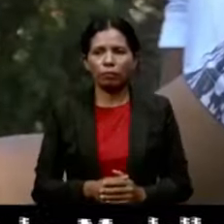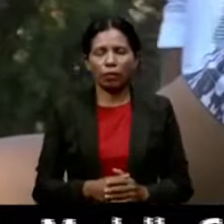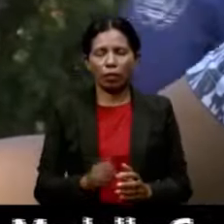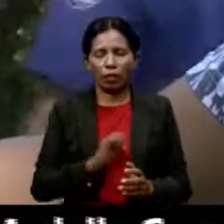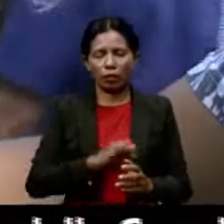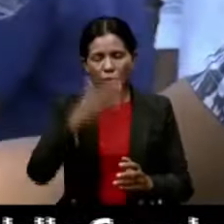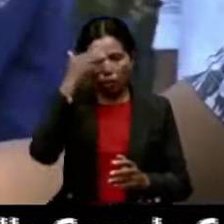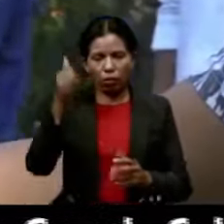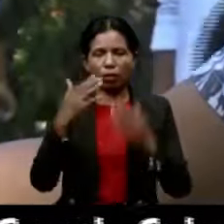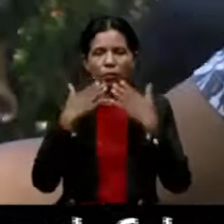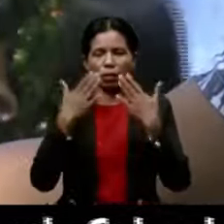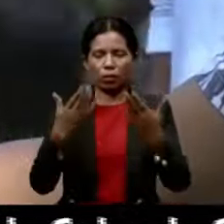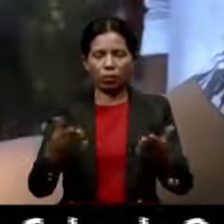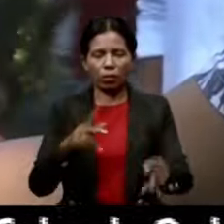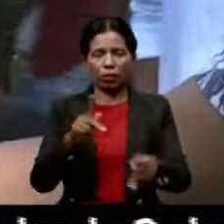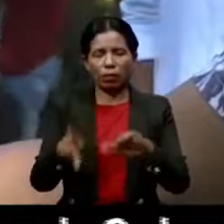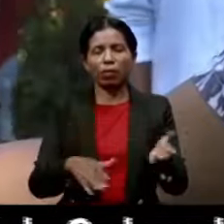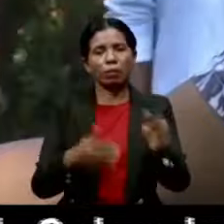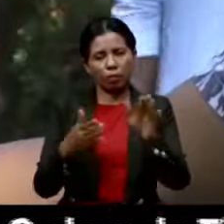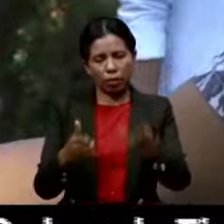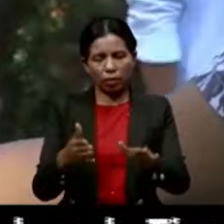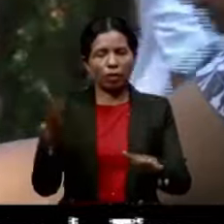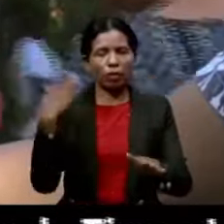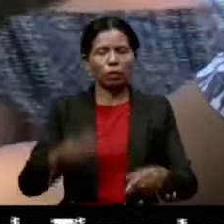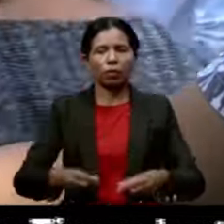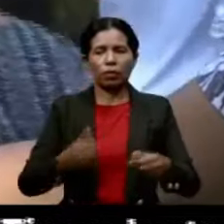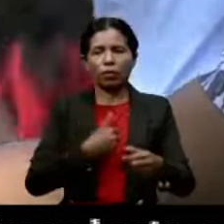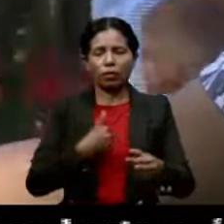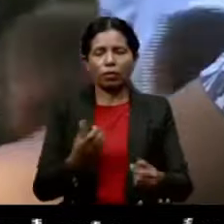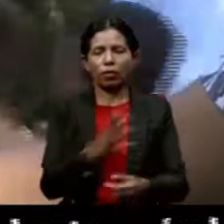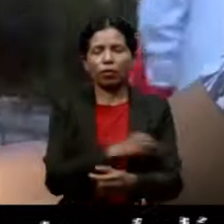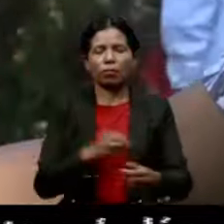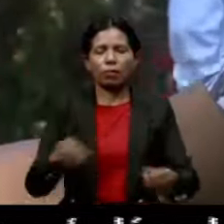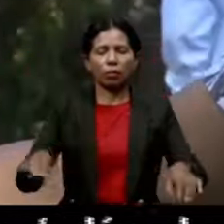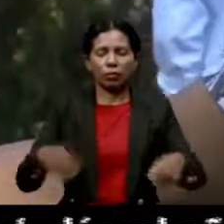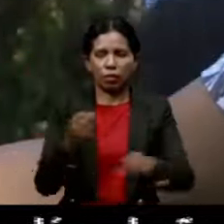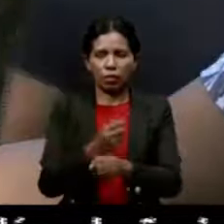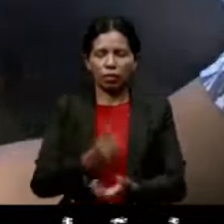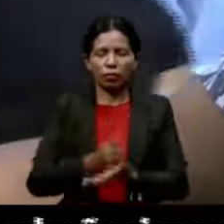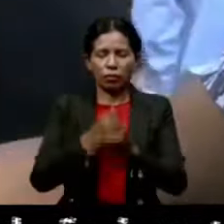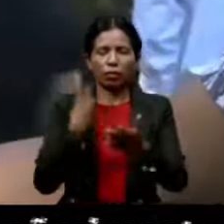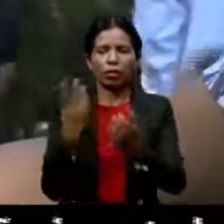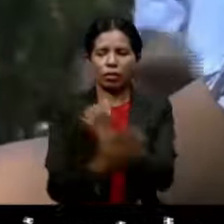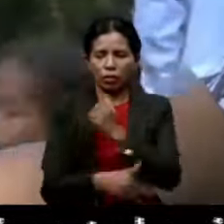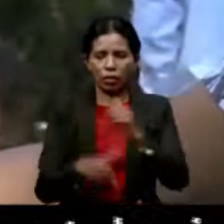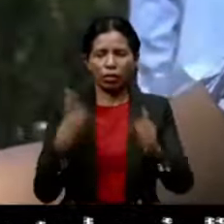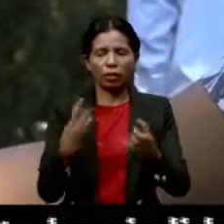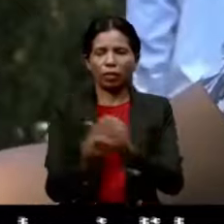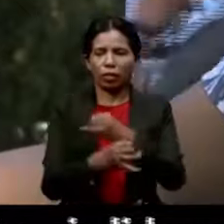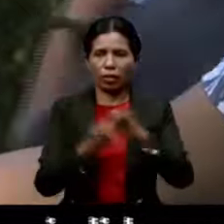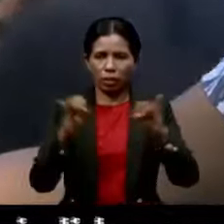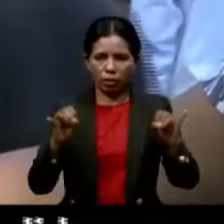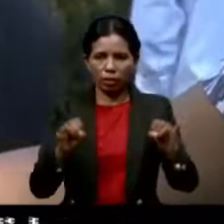mos, agradece vai ter herói sira ne bemak. Fo an, ho di luta para ida ne, ho di tane rai dané, ho di ita hetan